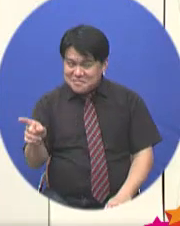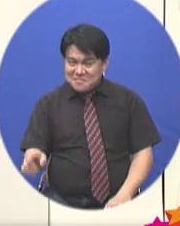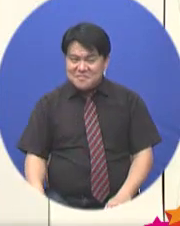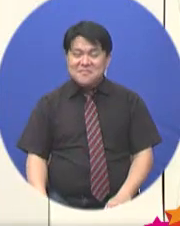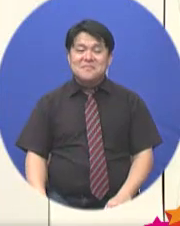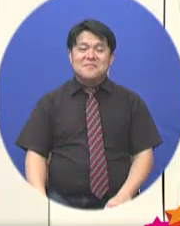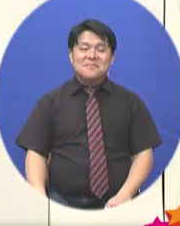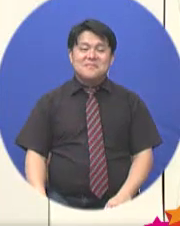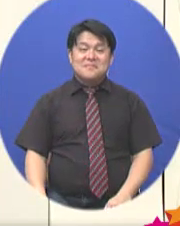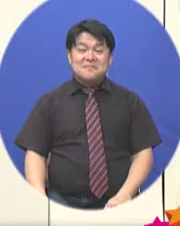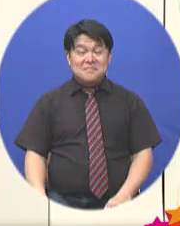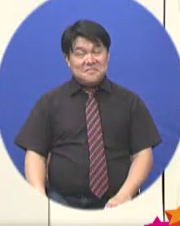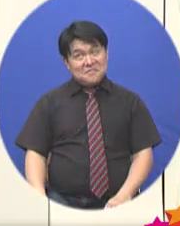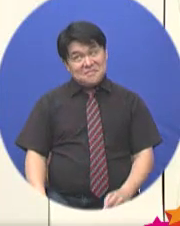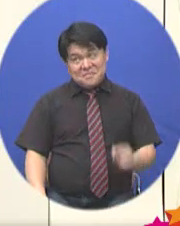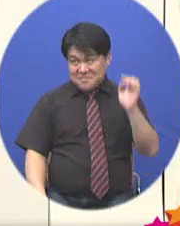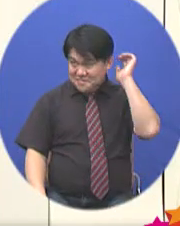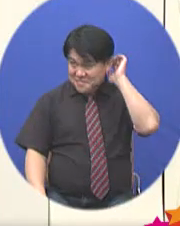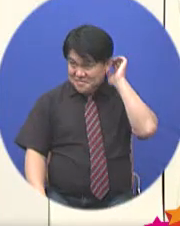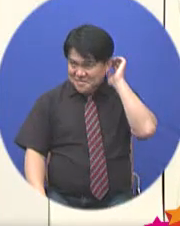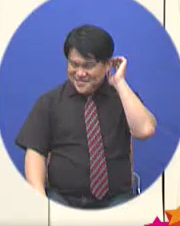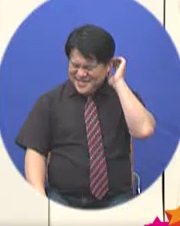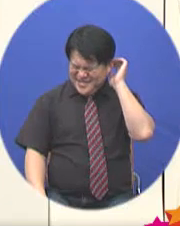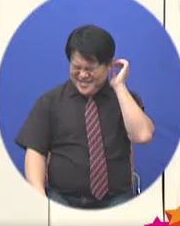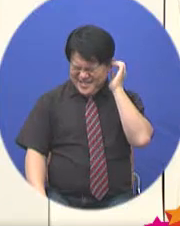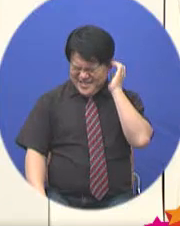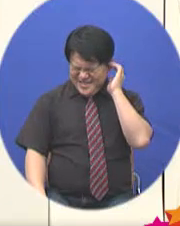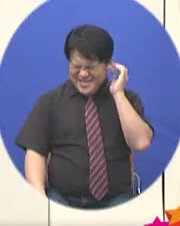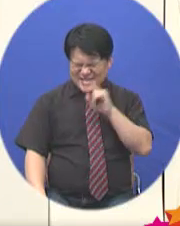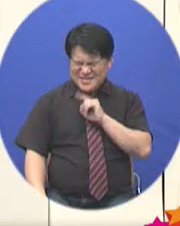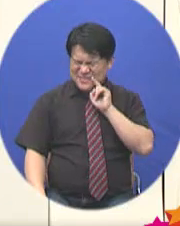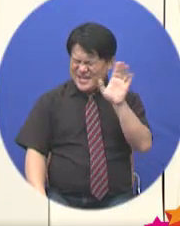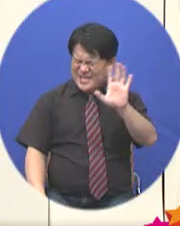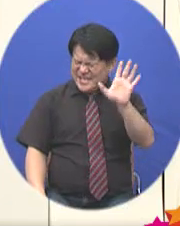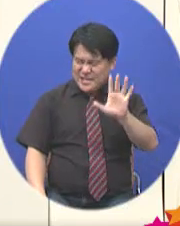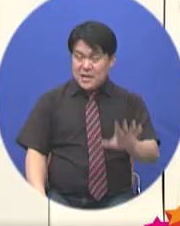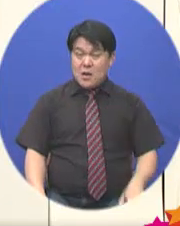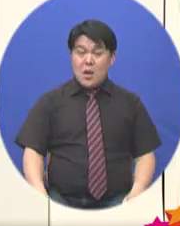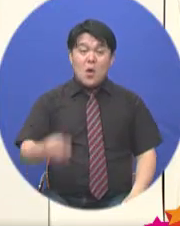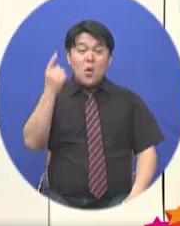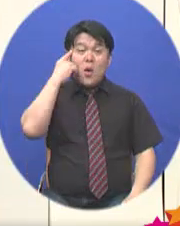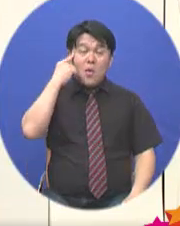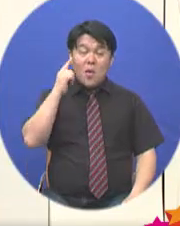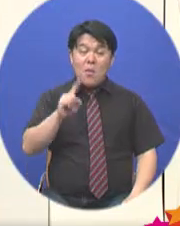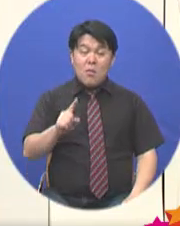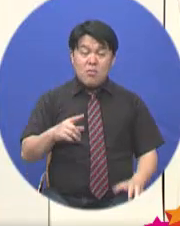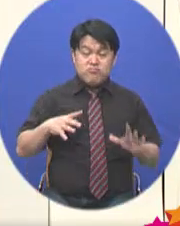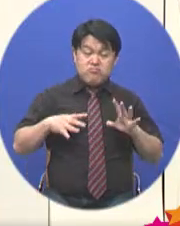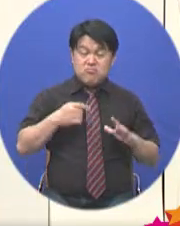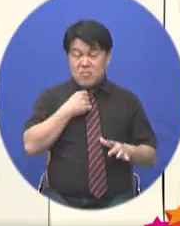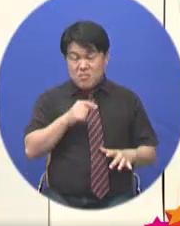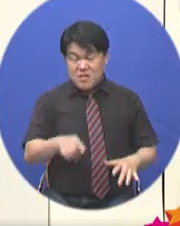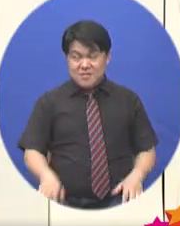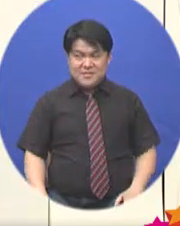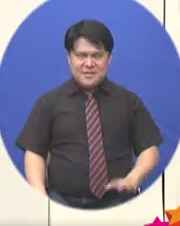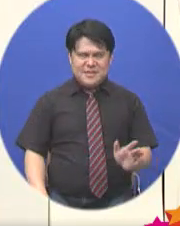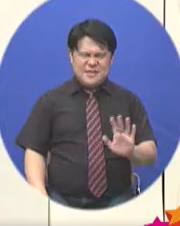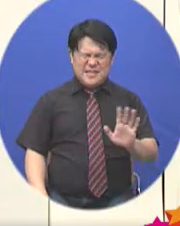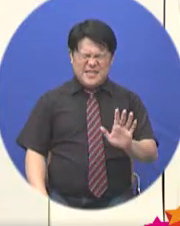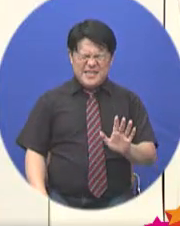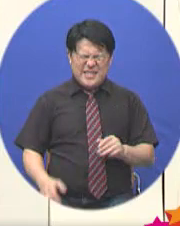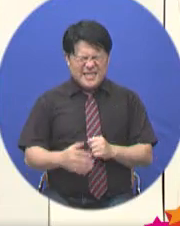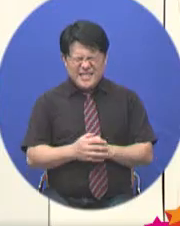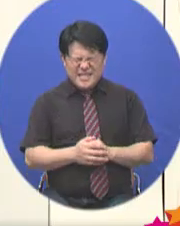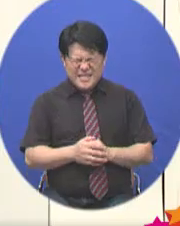되겠어요? 아, 이름까지는 좀 그러네요. 어, 왜요, 왜요, 왜요? 자랑스럽다는데. 많아서 한